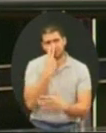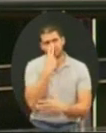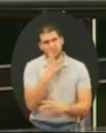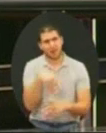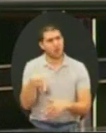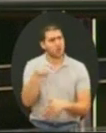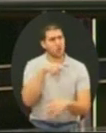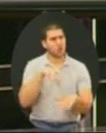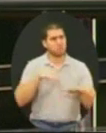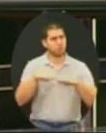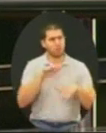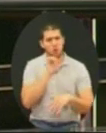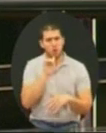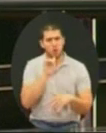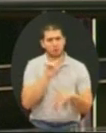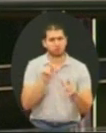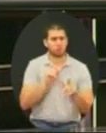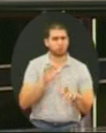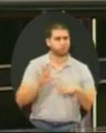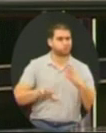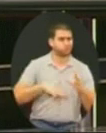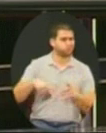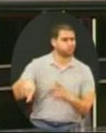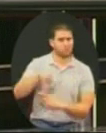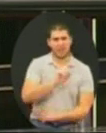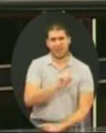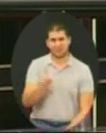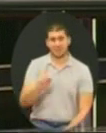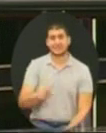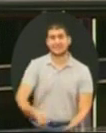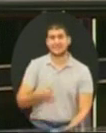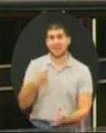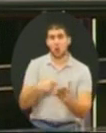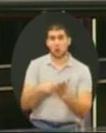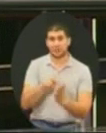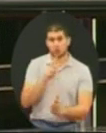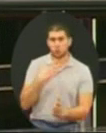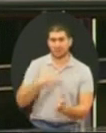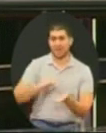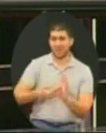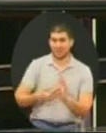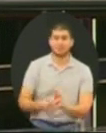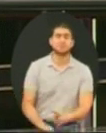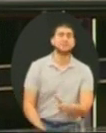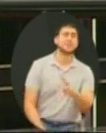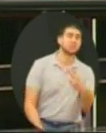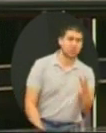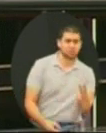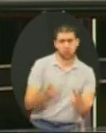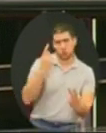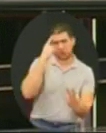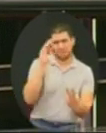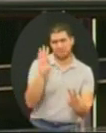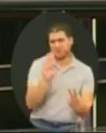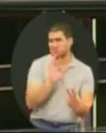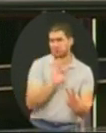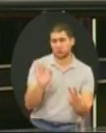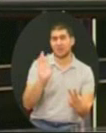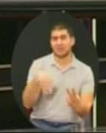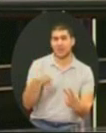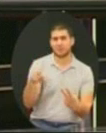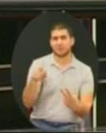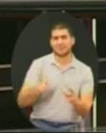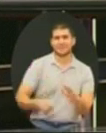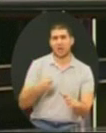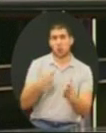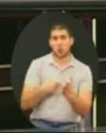הרכב הקואליציה שלו, לא רוצה להצבן אף אחד, בטח לא את שר האוצר כחלון, והוא רוצה להעביר את זה. מצד שני, יודע נתניהו טוב מאוד שגם הקלפים של